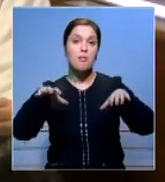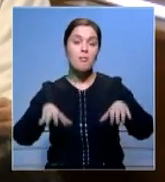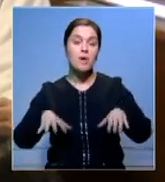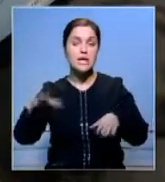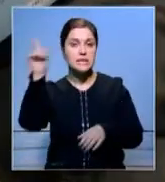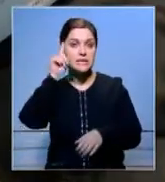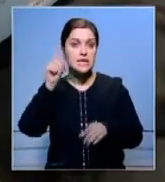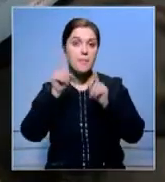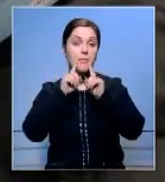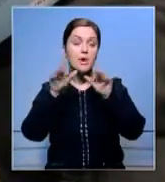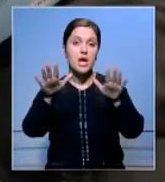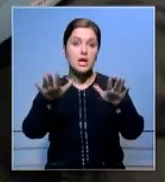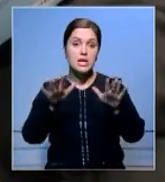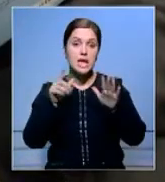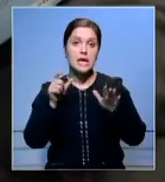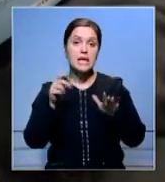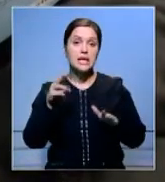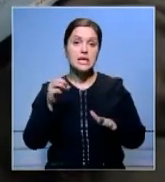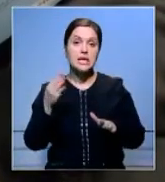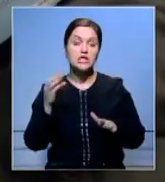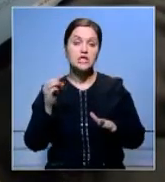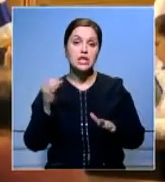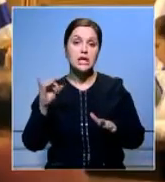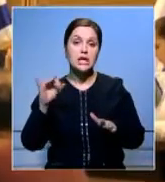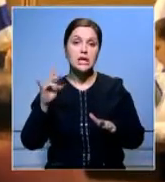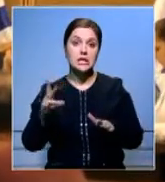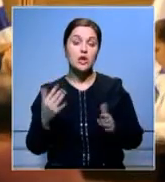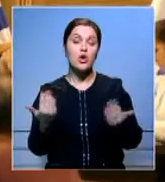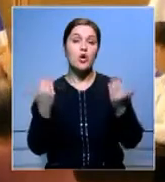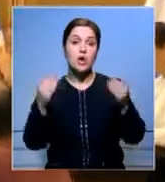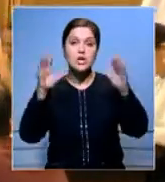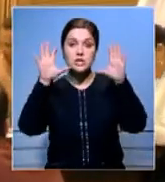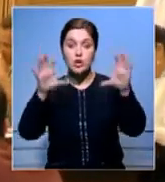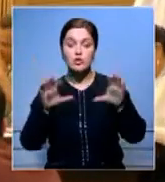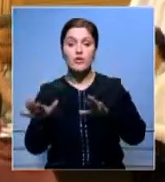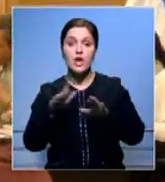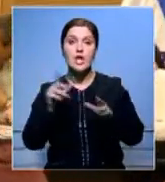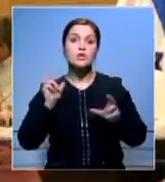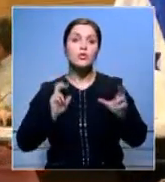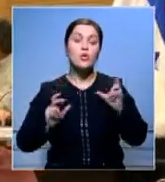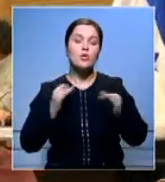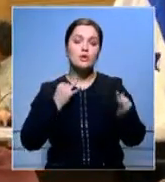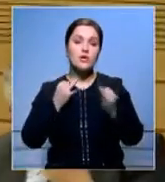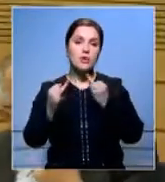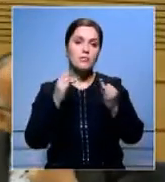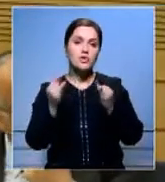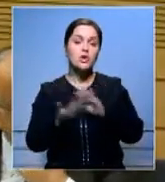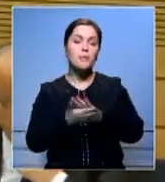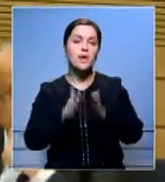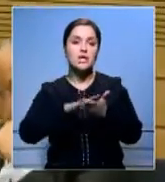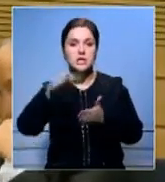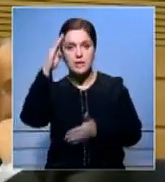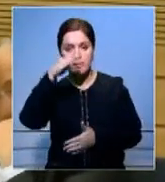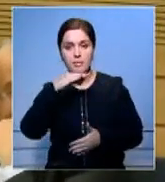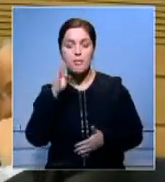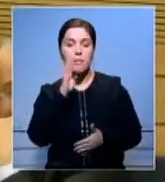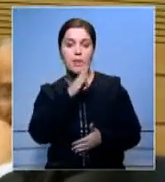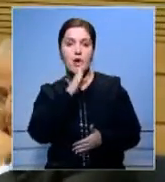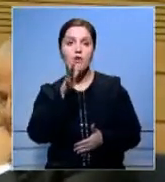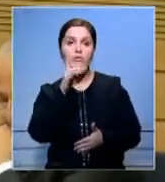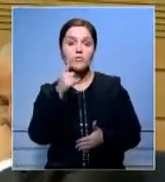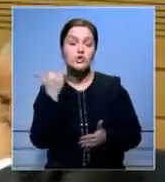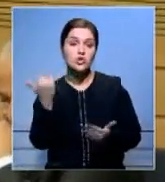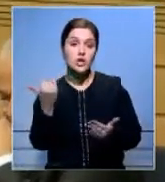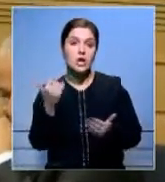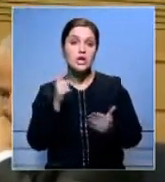израильского парламента Юлия Эдельштейн. А здесь законотворцы со студентами рассуждают на тему положения родителей в эпоху карьеризма.